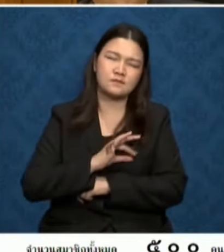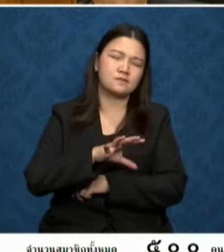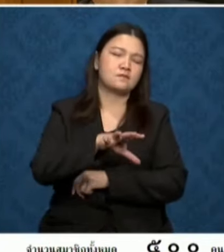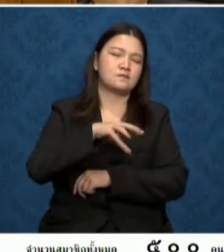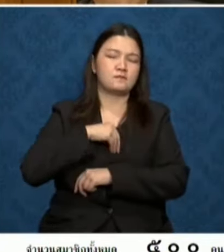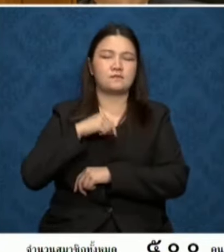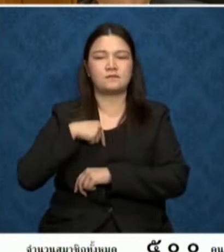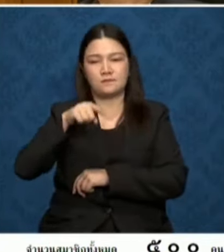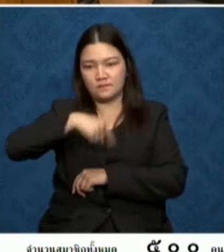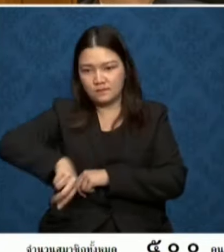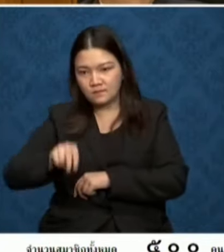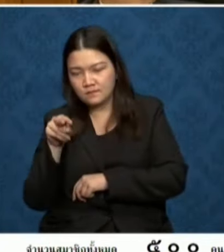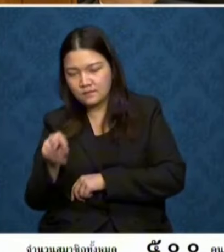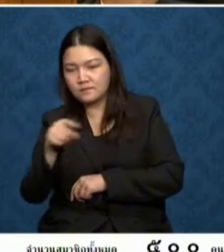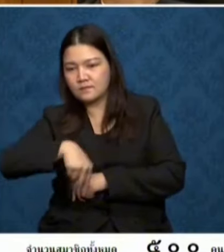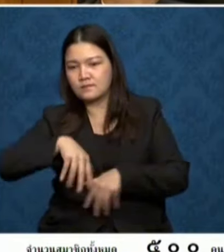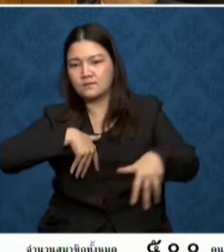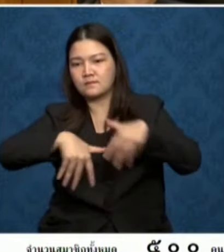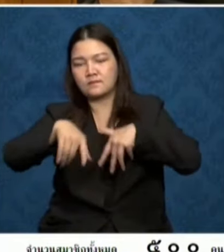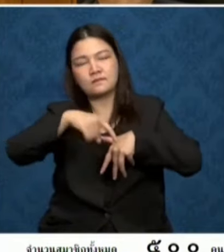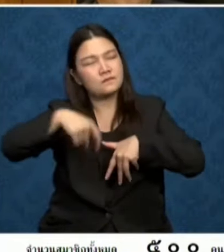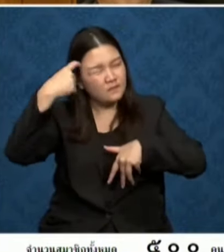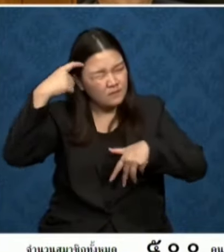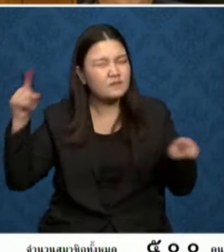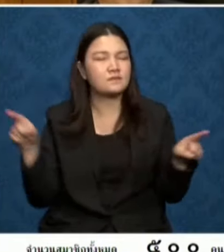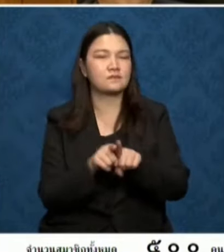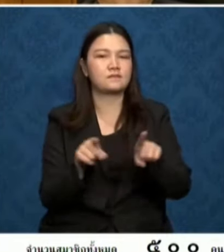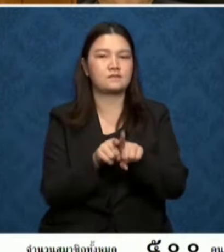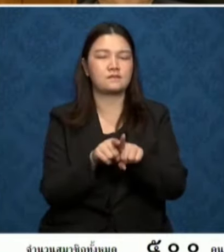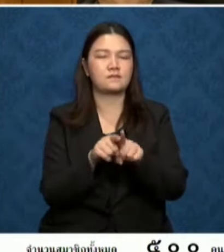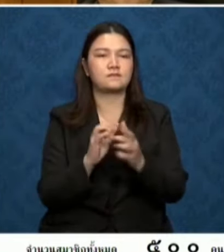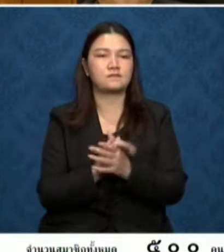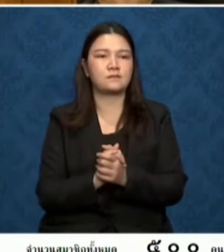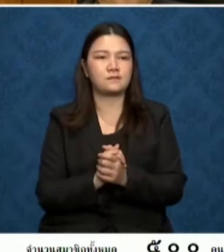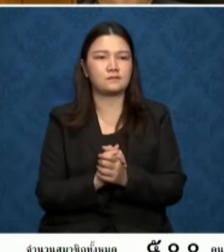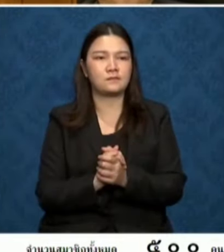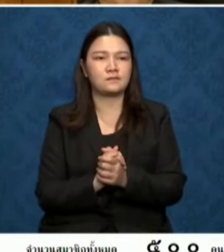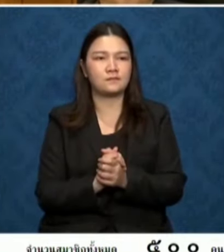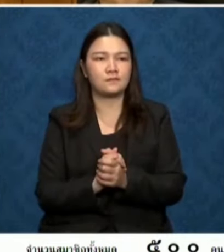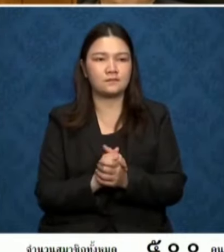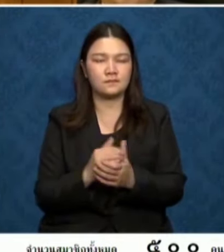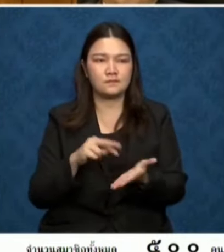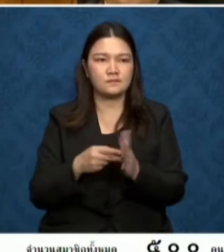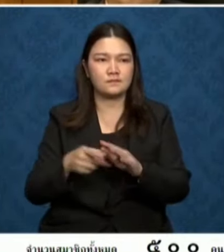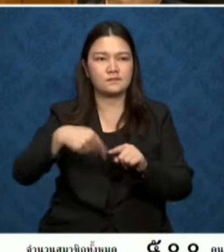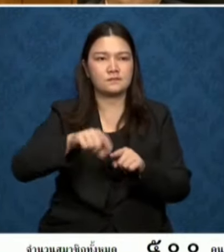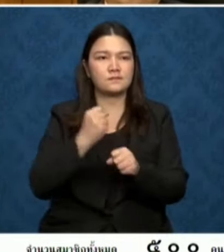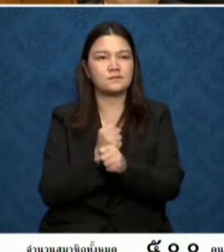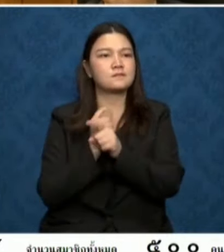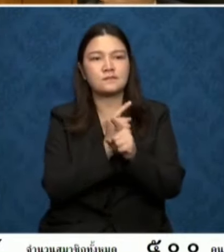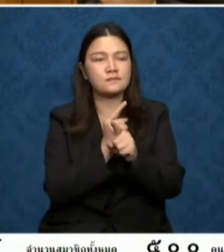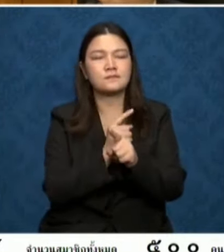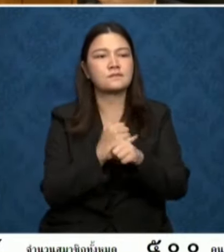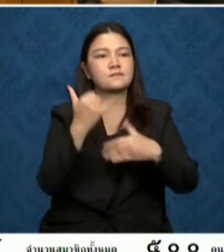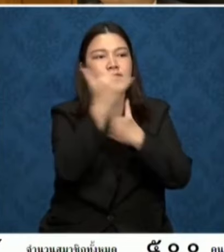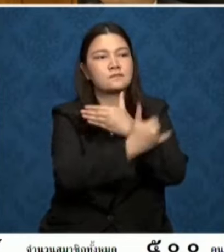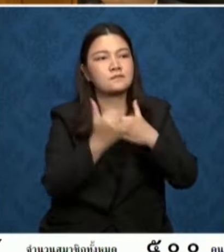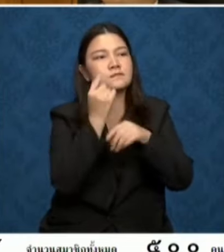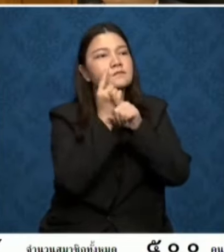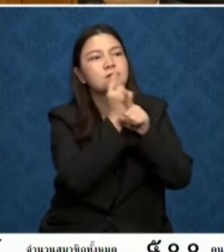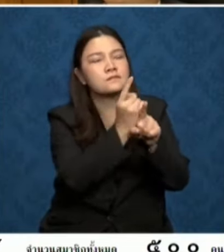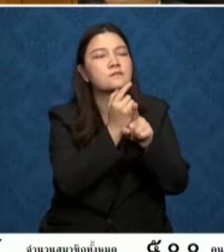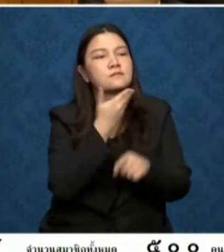ในใจพวกเราที่เราจะต้องปกป้องผลประโยชน์ของประเทศชาติให้มากที่สุดไม่ใช่ไปดำเนินการตามองค์กรระหว่างประเทศหรือบริษัทต่าง